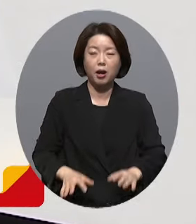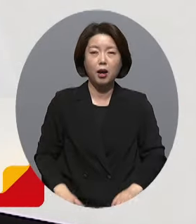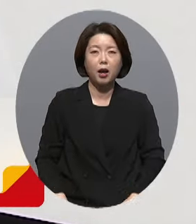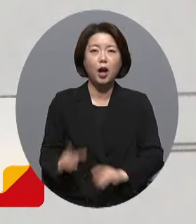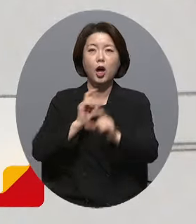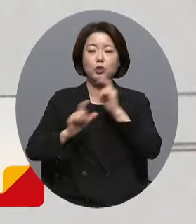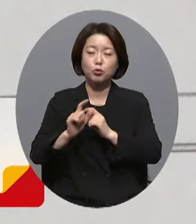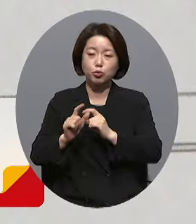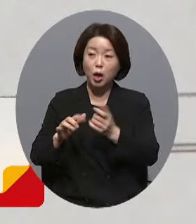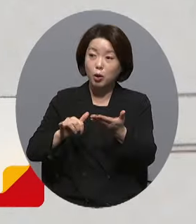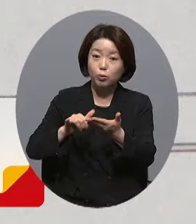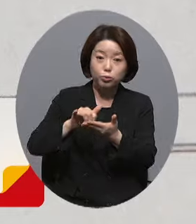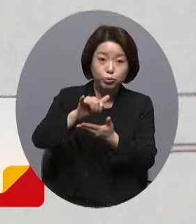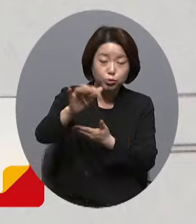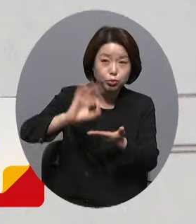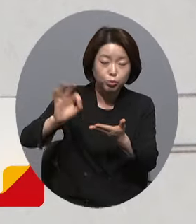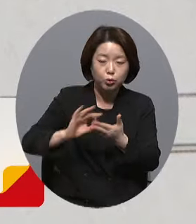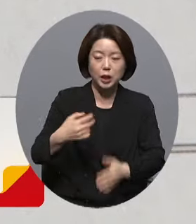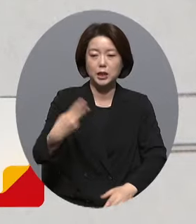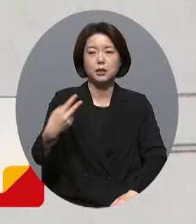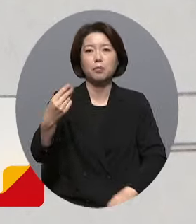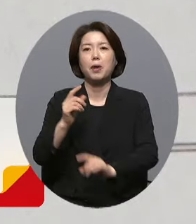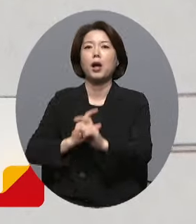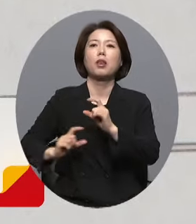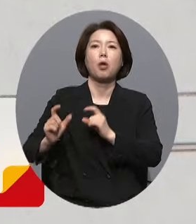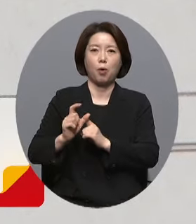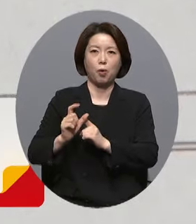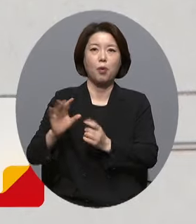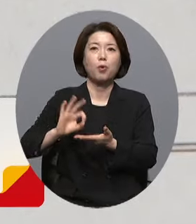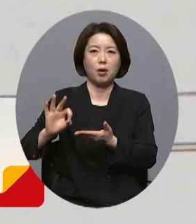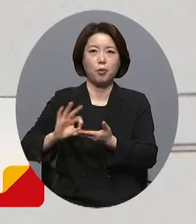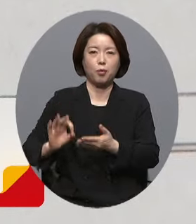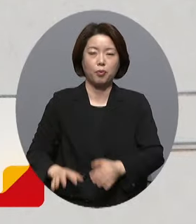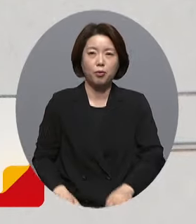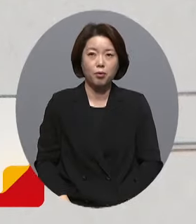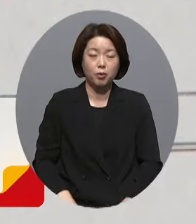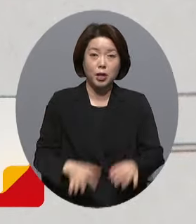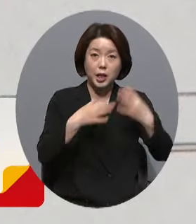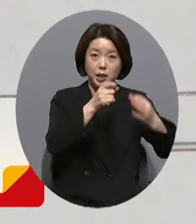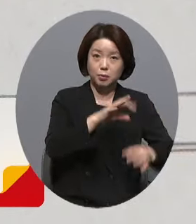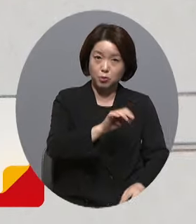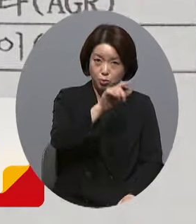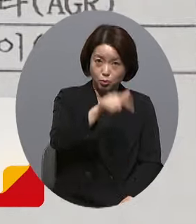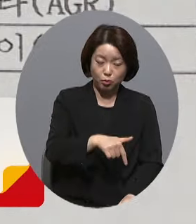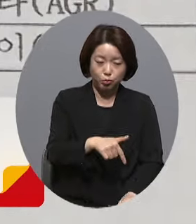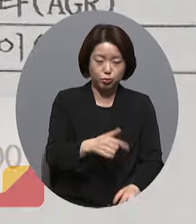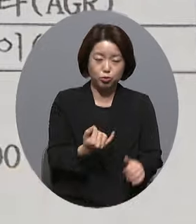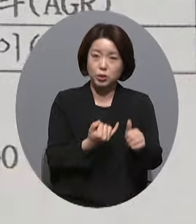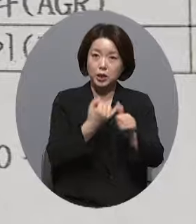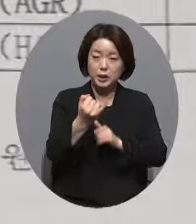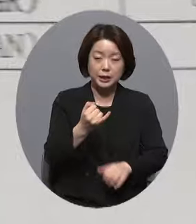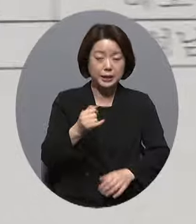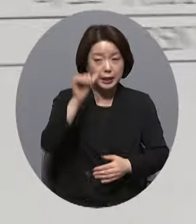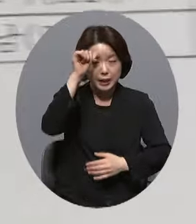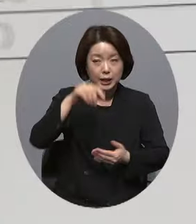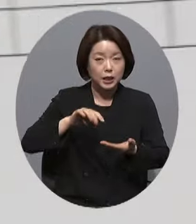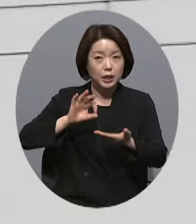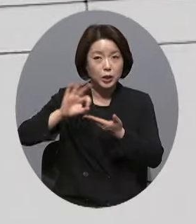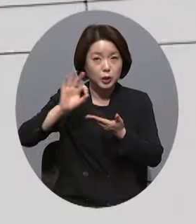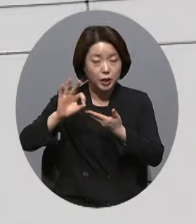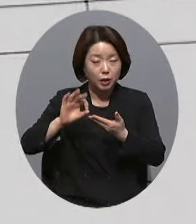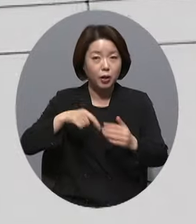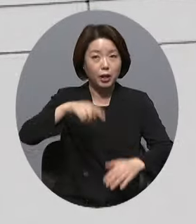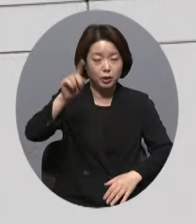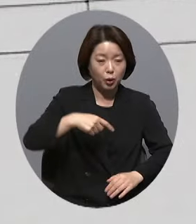추가 운항 비용으로 2천만 원 가까이가 더 늘어났습니다. 김정숙 여사의 인도 순방 이틀 전인 2018년 11월